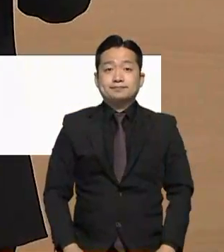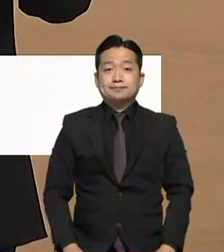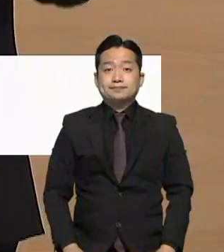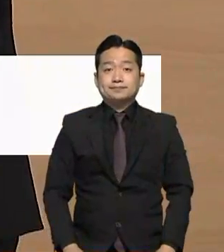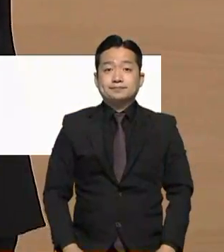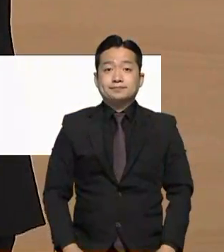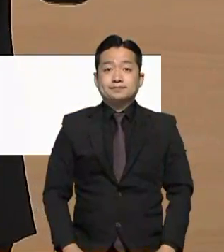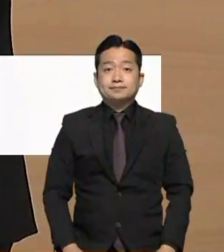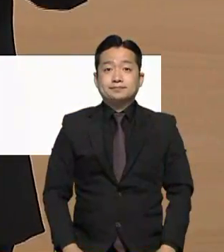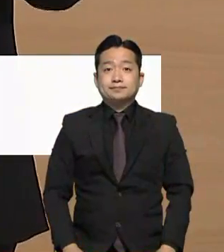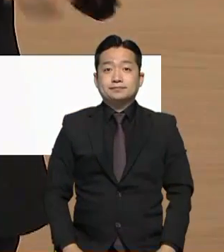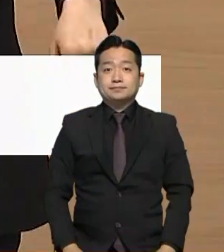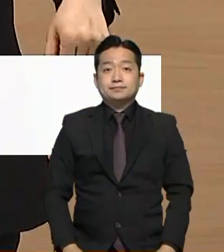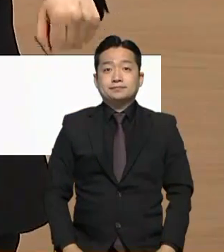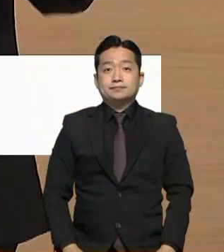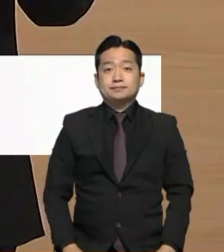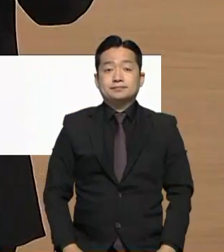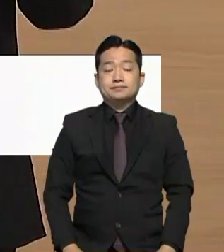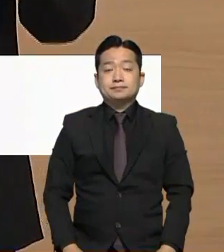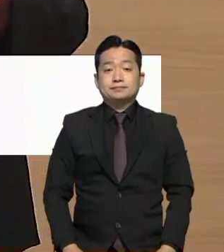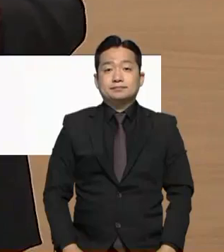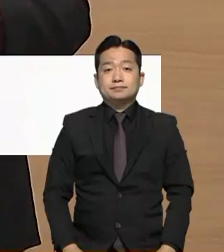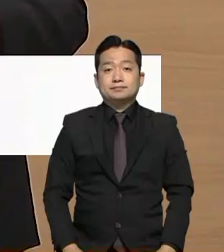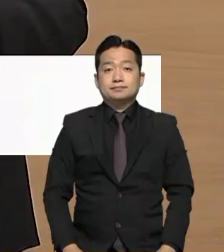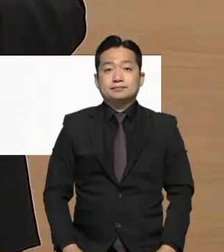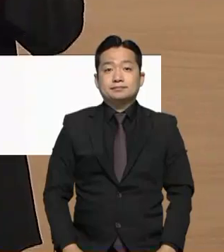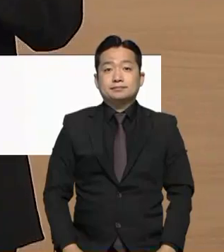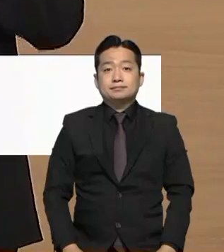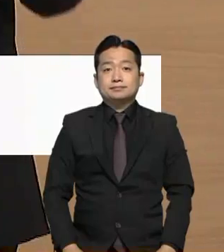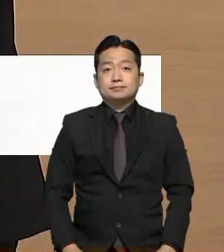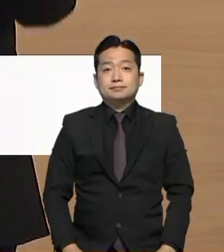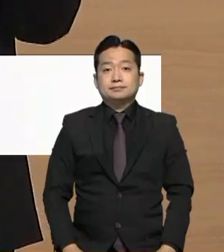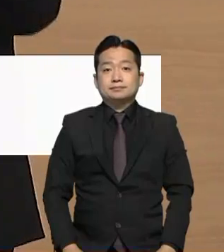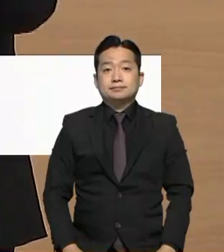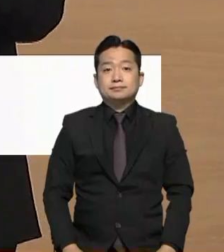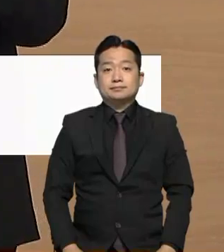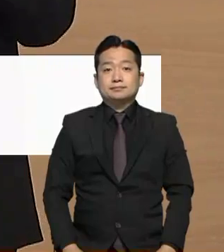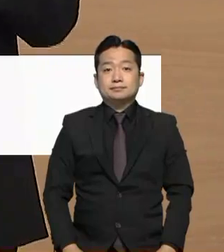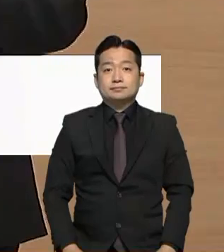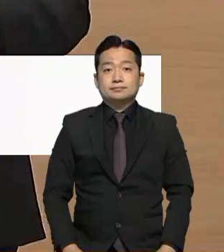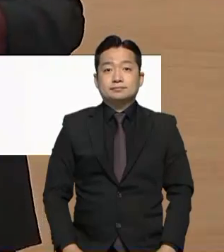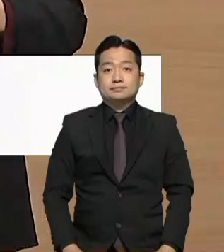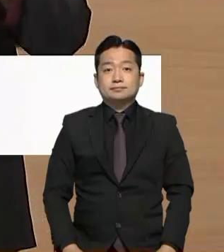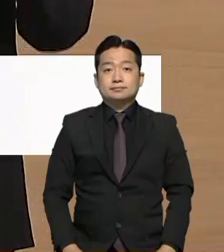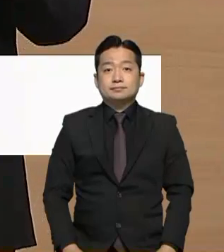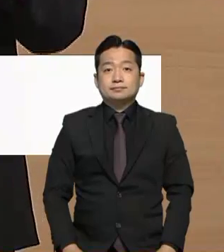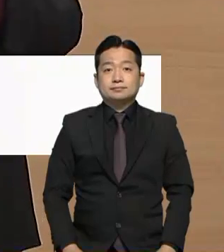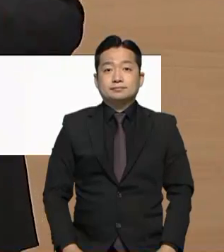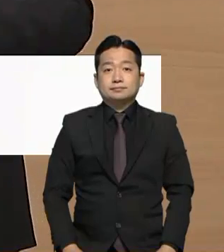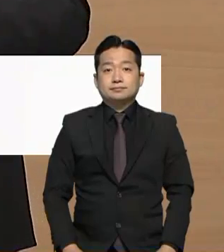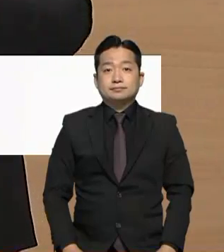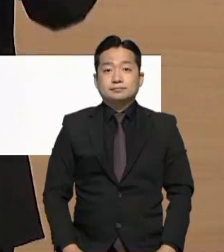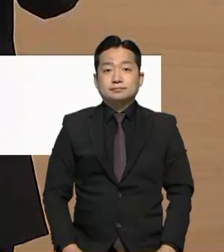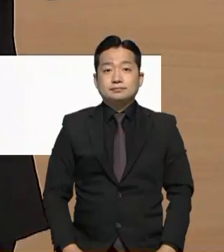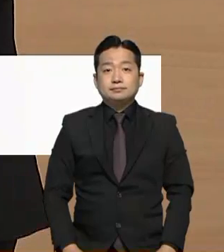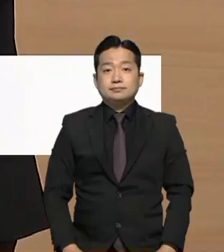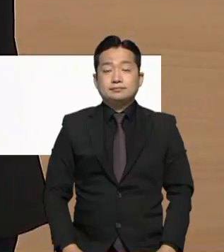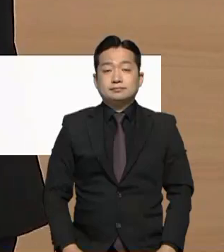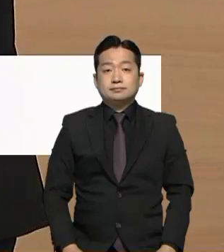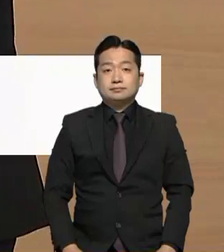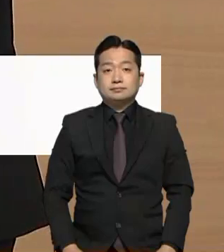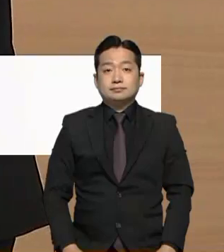인해 접종 기간이 짧았고 아직 청소년 접종 완료율이 충분하지 못한 점, 내년 3월 개학 등